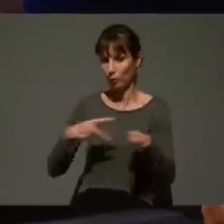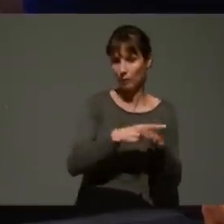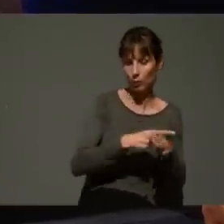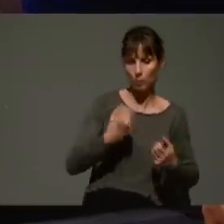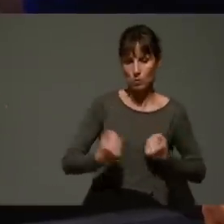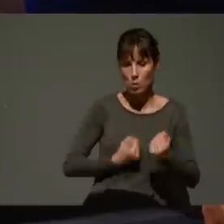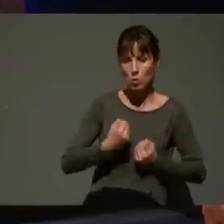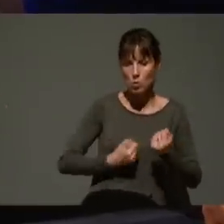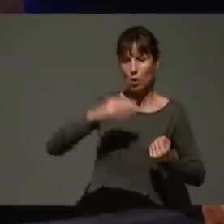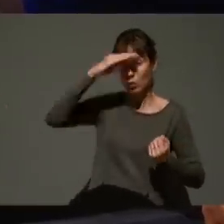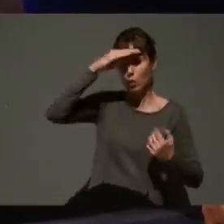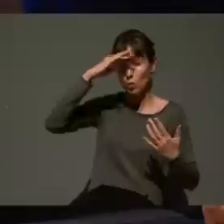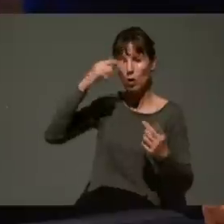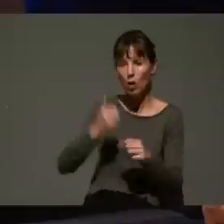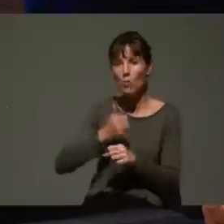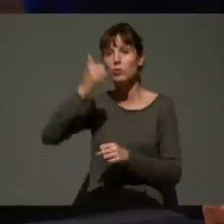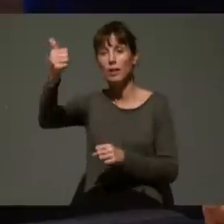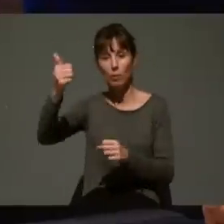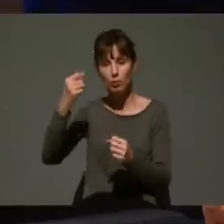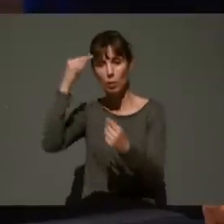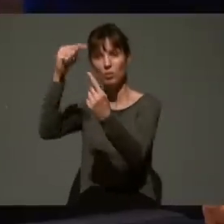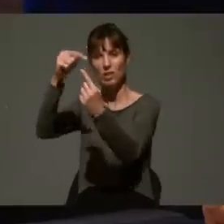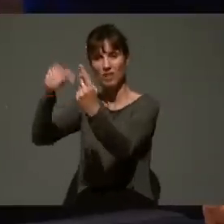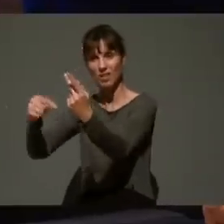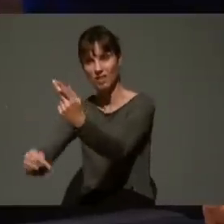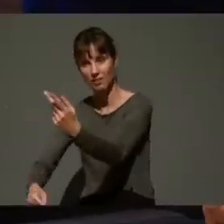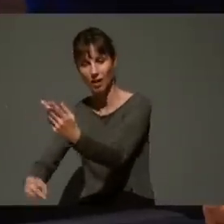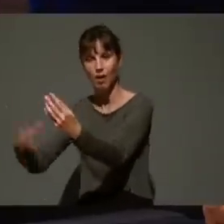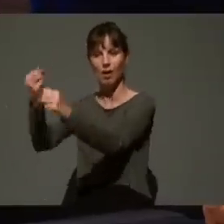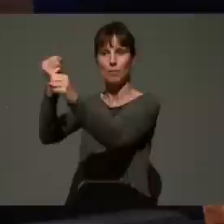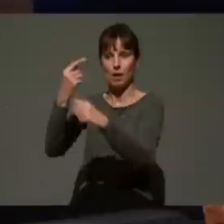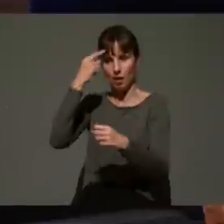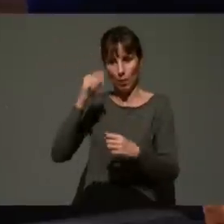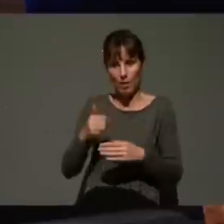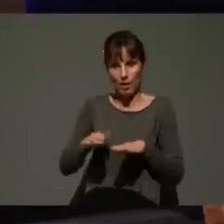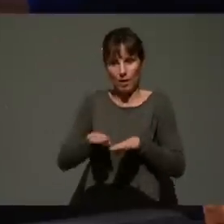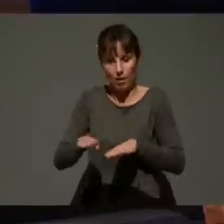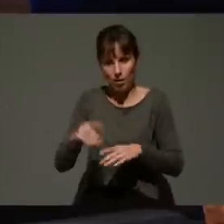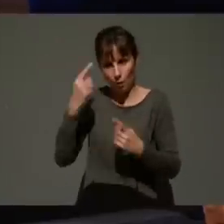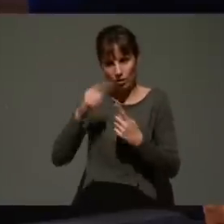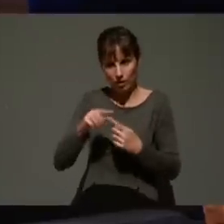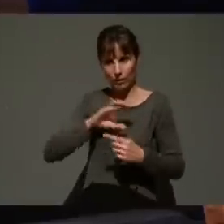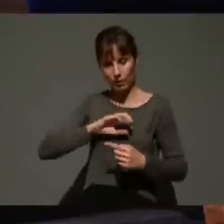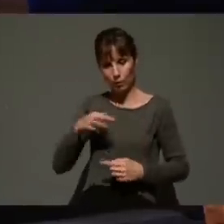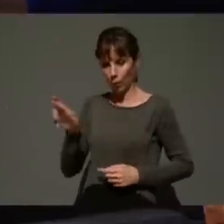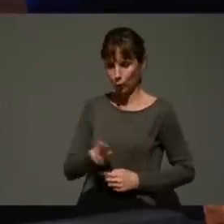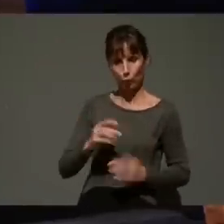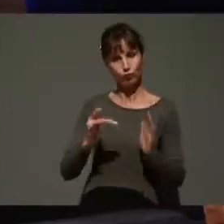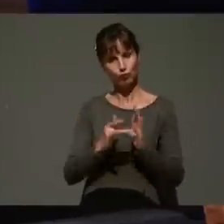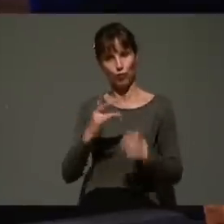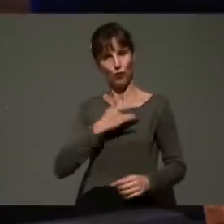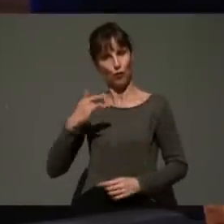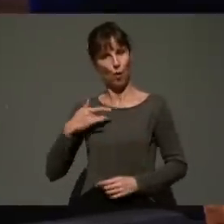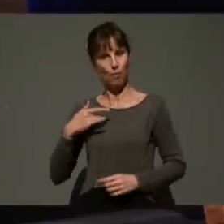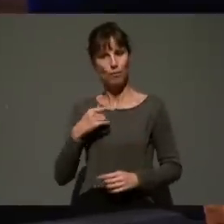je connais mes grands objectifs pour l'année prochaine. Mais pour l'instant, mon objectif premier, c'est de retrouver une condition physique. Donc, je ne parle même